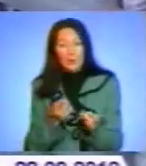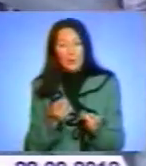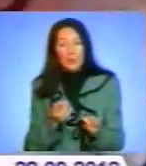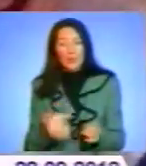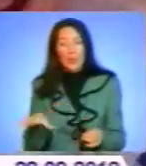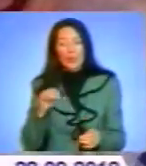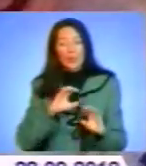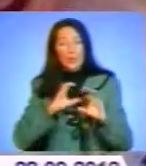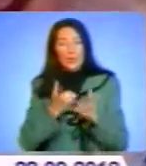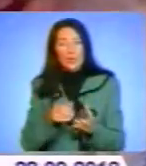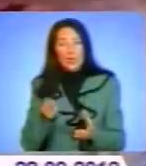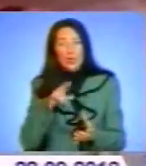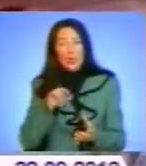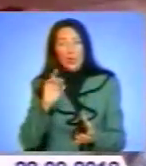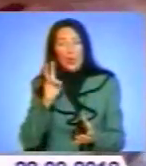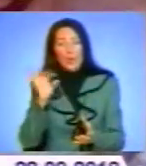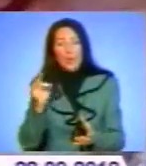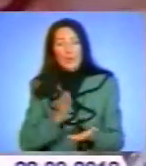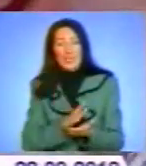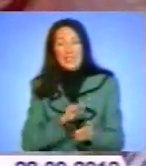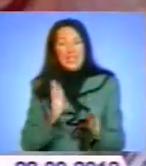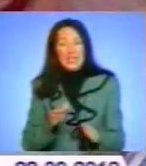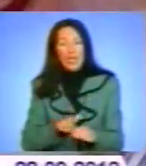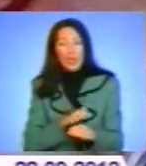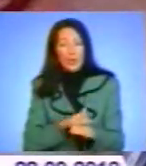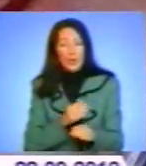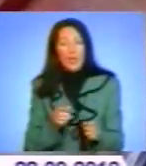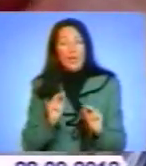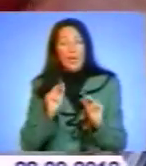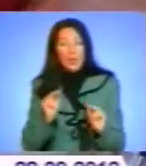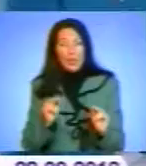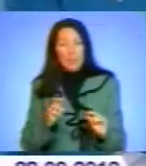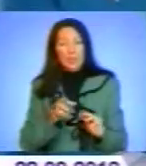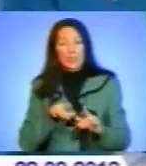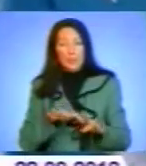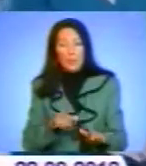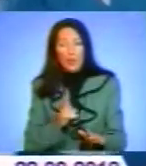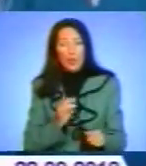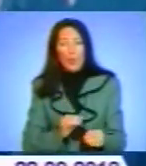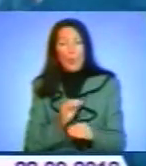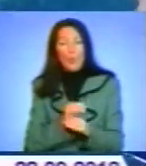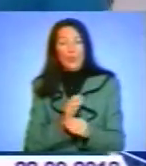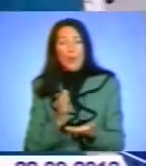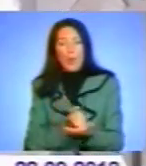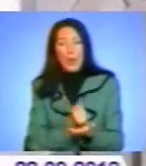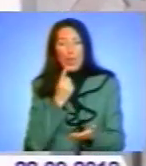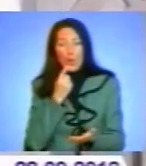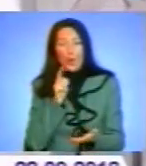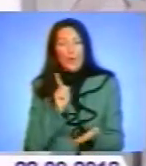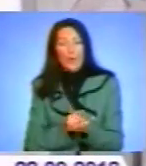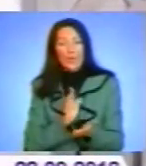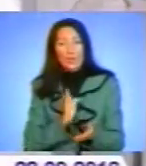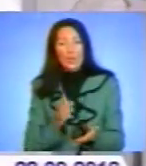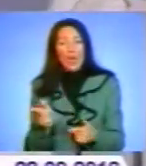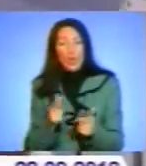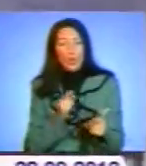тільки добровільною, а й почесною справою. Той, хто поповнює банк крові, повинен бути готовий до цього. У першу чергу – морально. Останнім часом